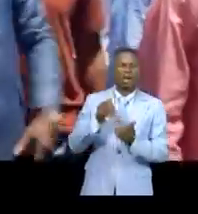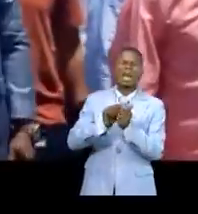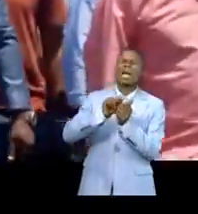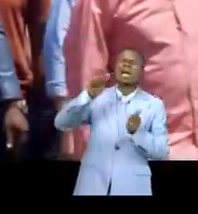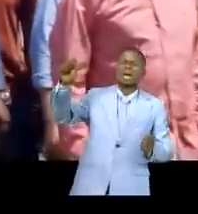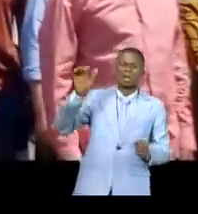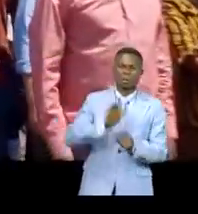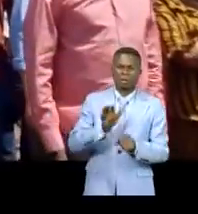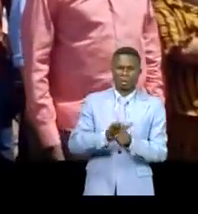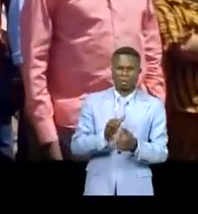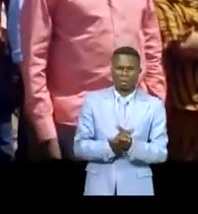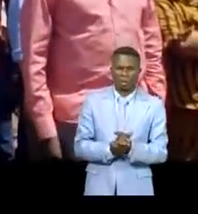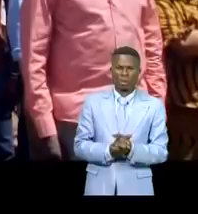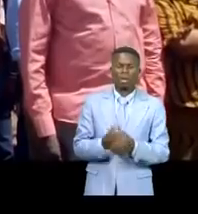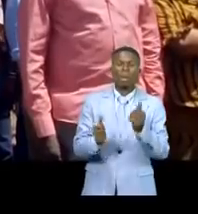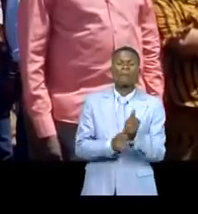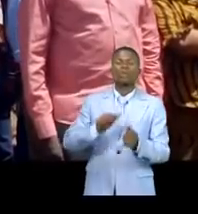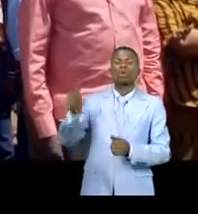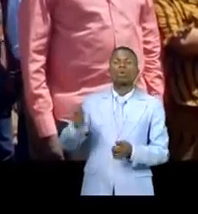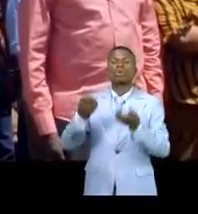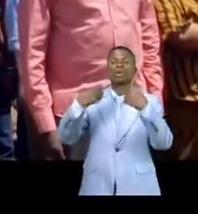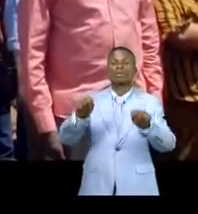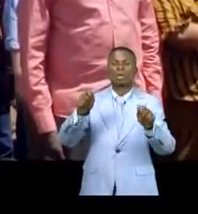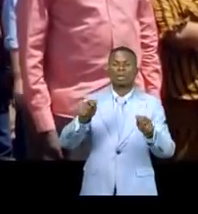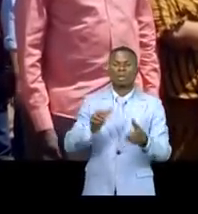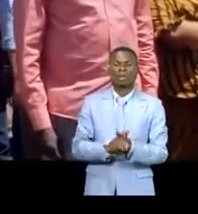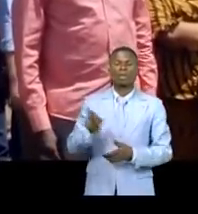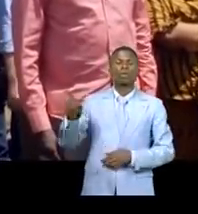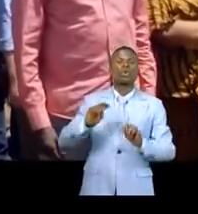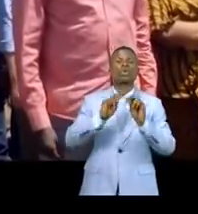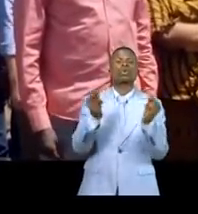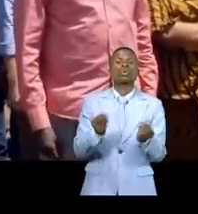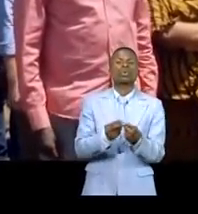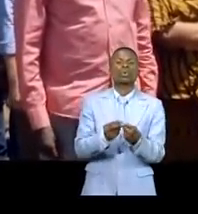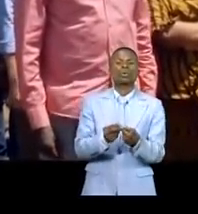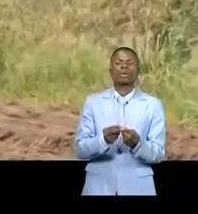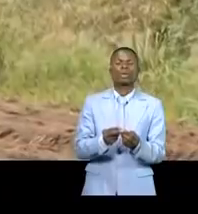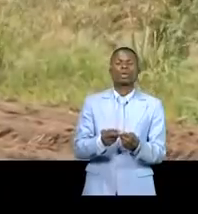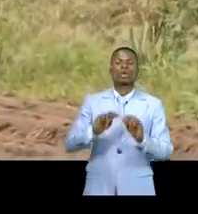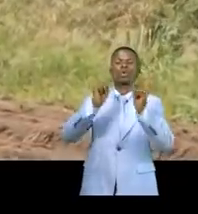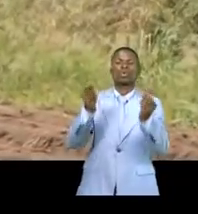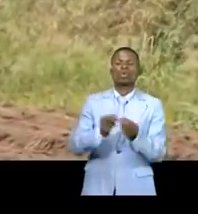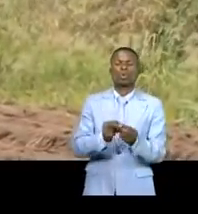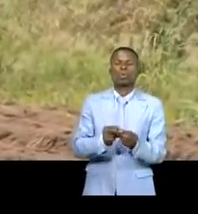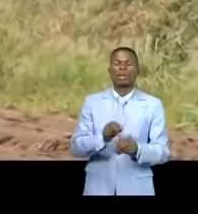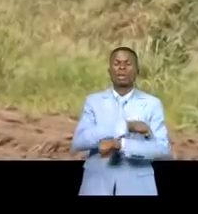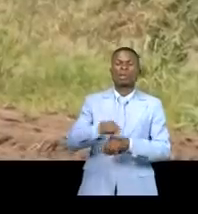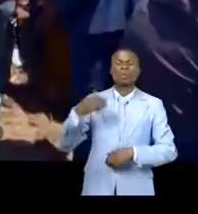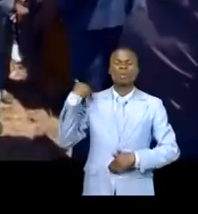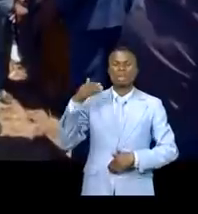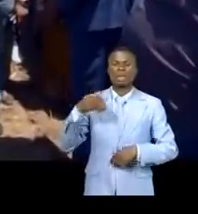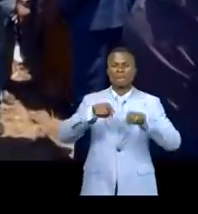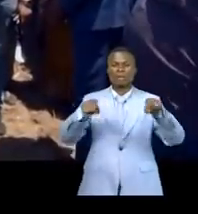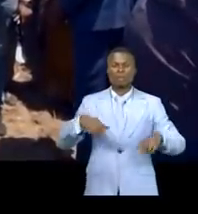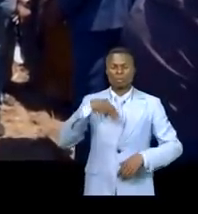Il sait c'est Nyanga qui est en train de vendre des parcelles. Nyanga, c'est... Il fait partie des cadastres. Après cette première étape, la